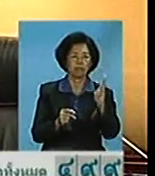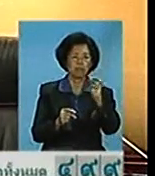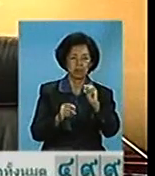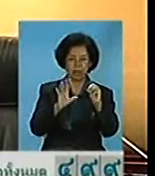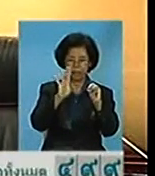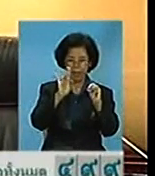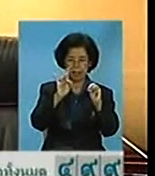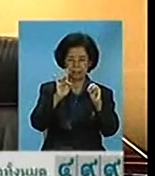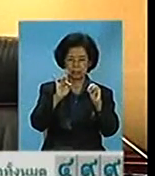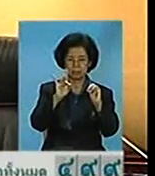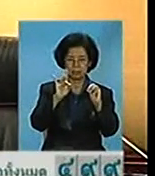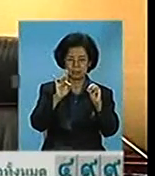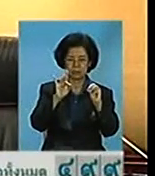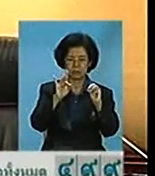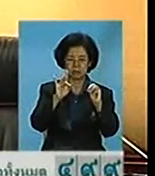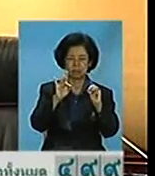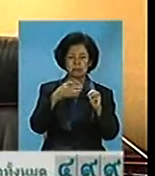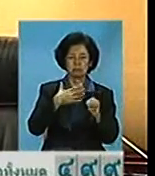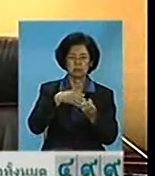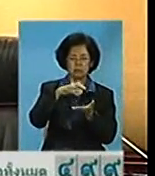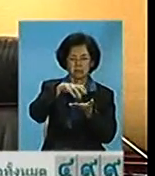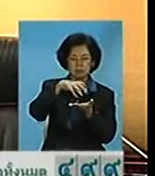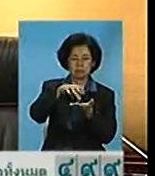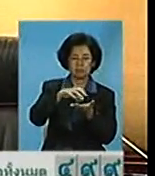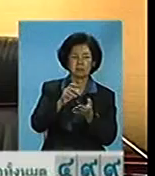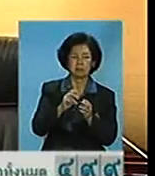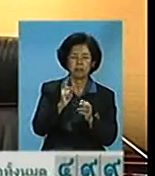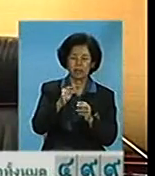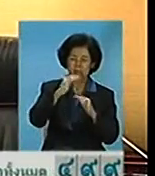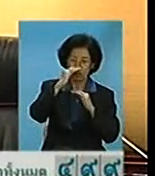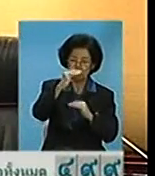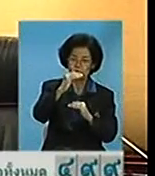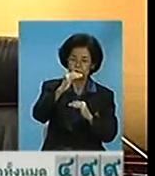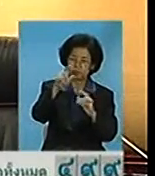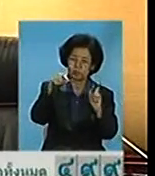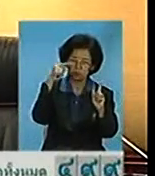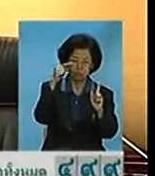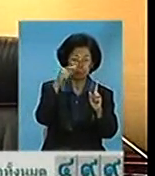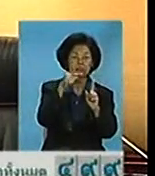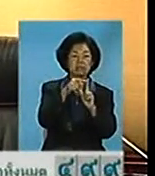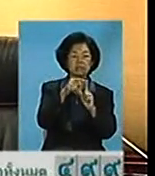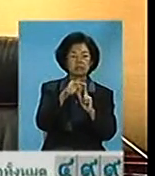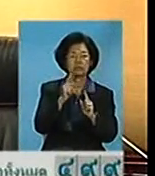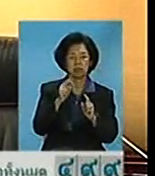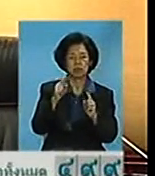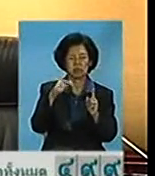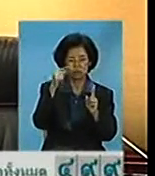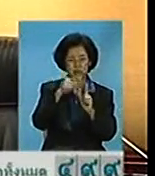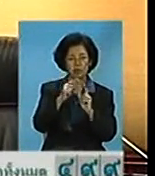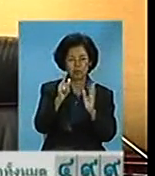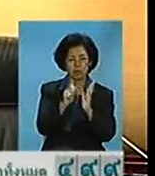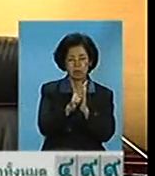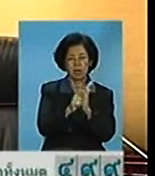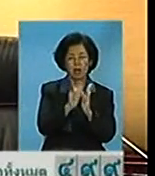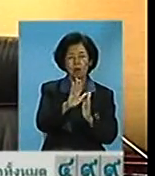8อยากจะเรียนต่อที่ประชุมว่าเป็นการกำหนดวัตถุประสงค์ซึ่งเป็นวัตถุประสงค์หลักของ